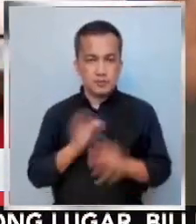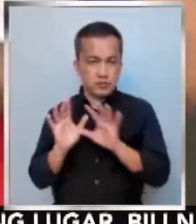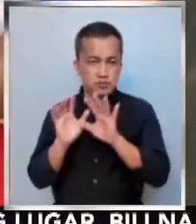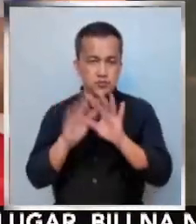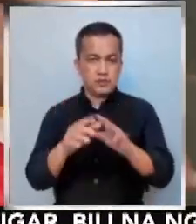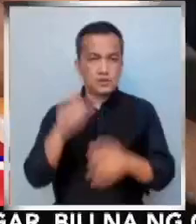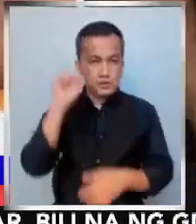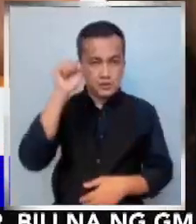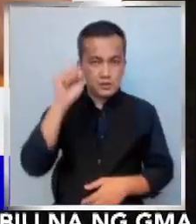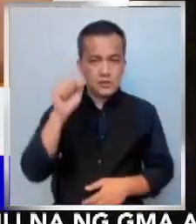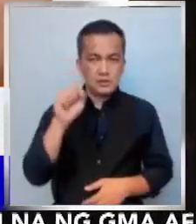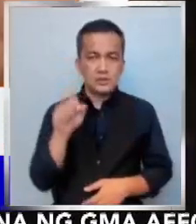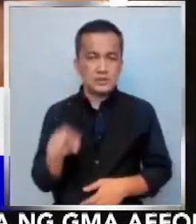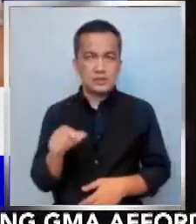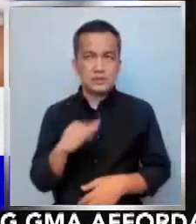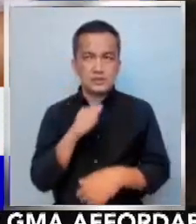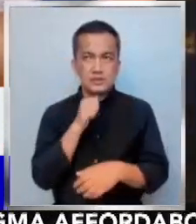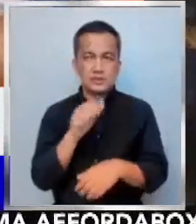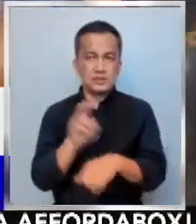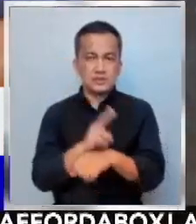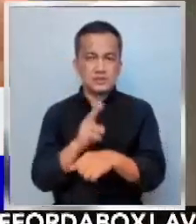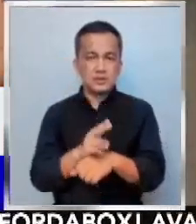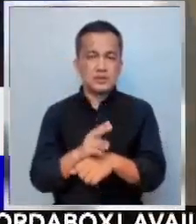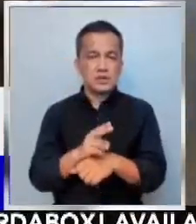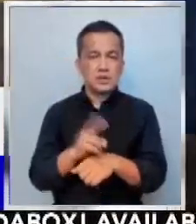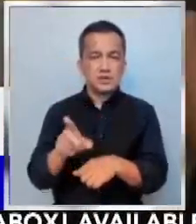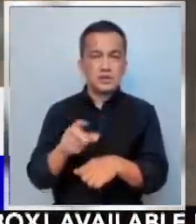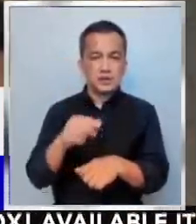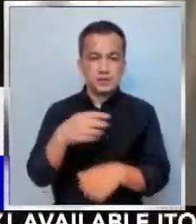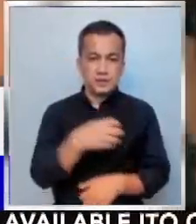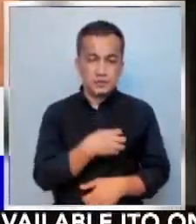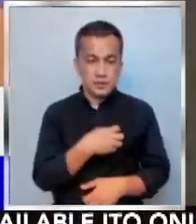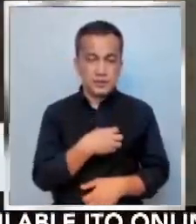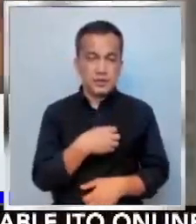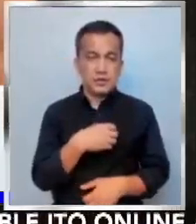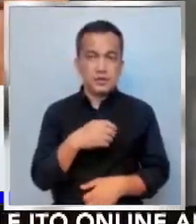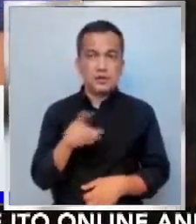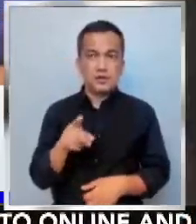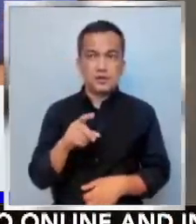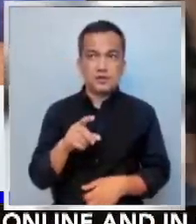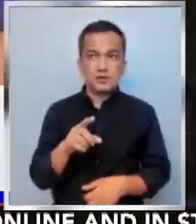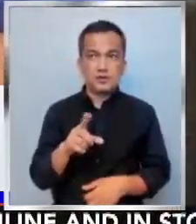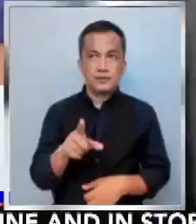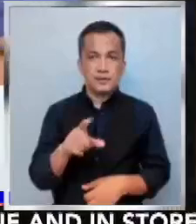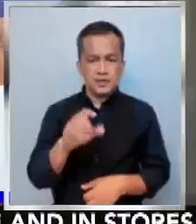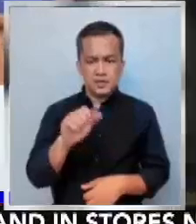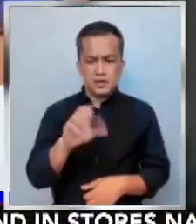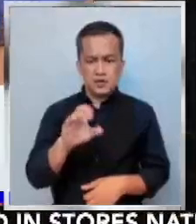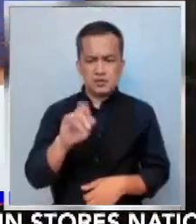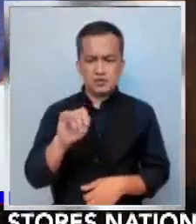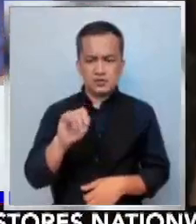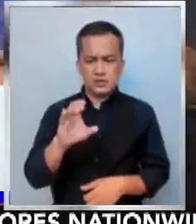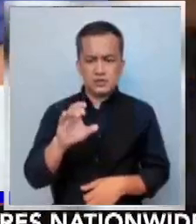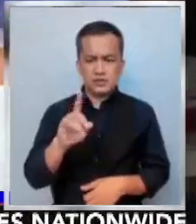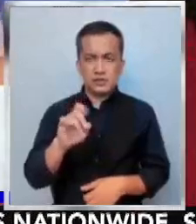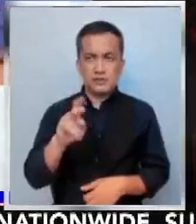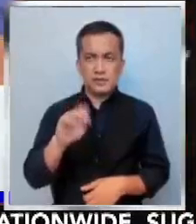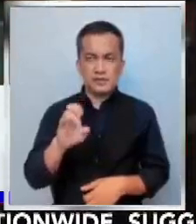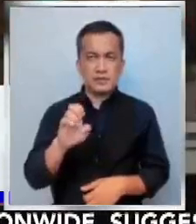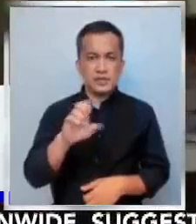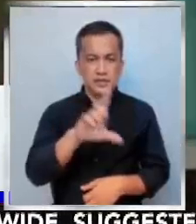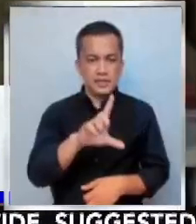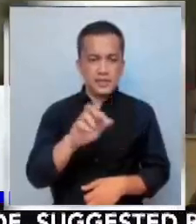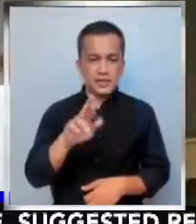hindi na rin nagamit yung mga civil disturbance units ng PNP at maging yung long-range acoustic device o LRAD ng PNP ay hindi na rin